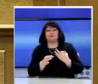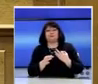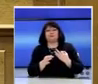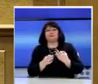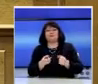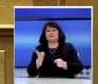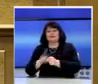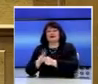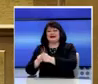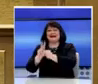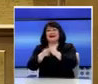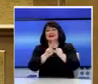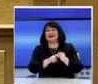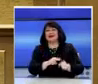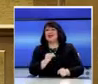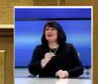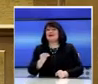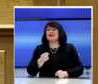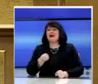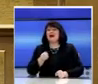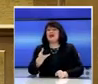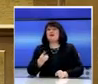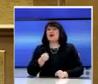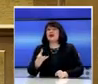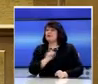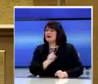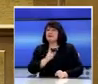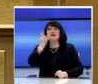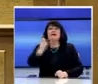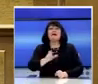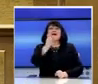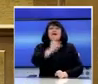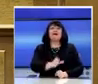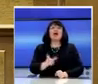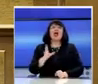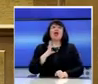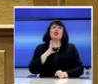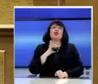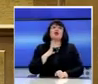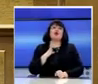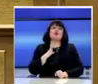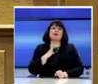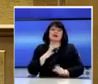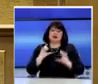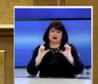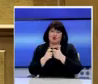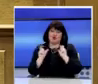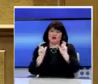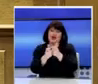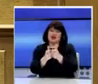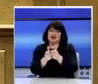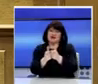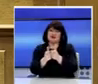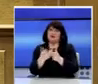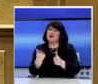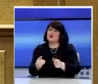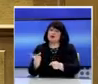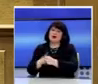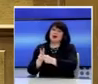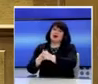Οι νεκροί δεν είναι στατιστικοί, είναι άνθρωποι. Και οι οικογένειες που χάσαν τους ανθρώπους